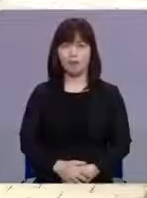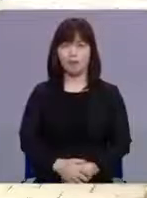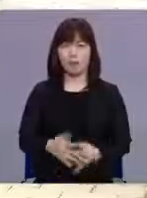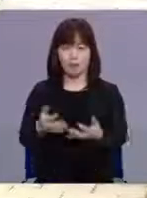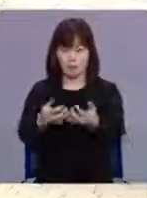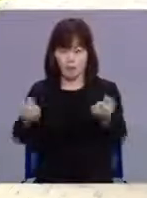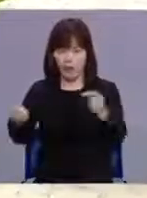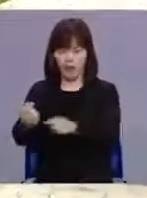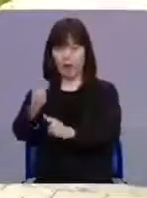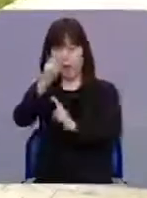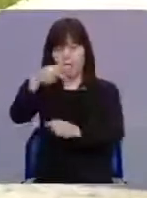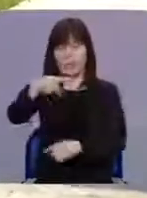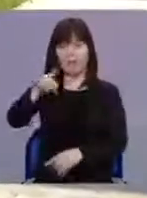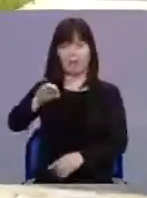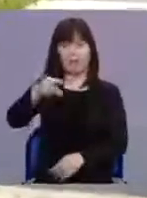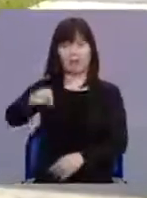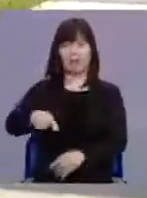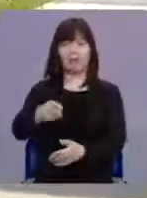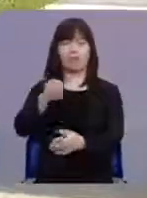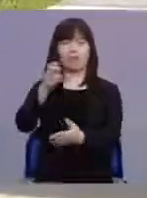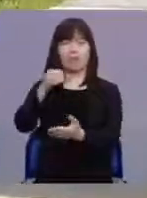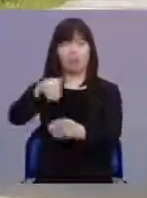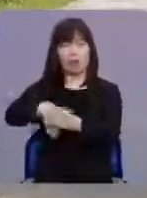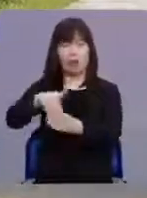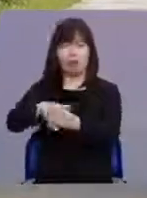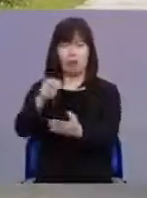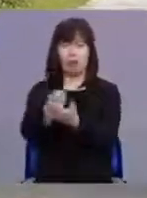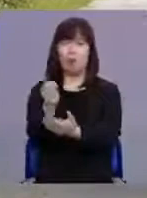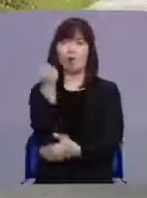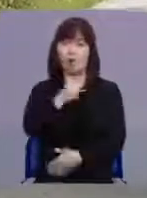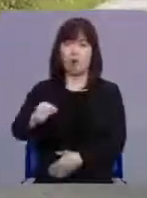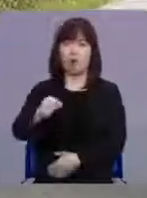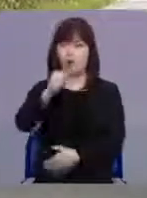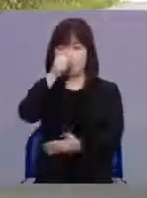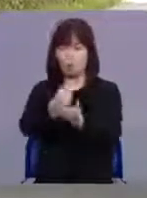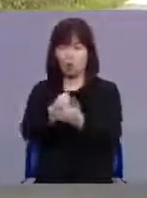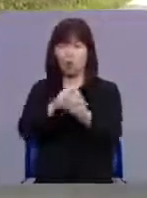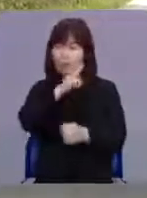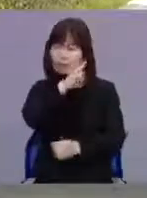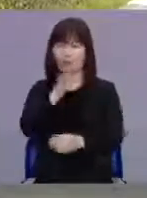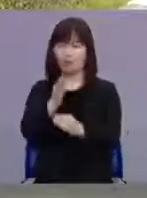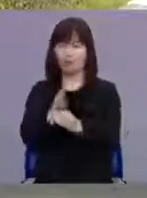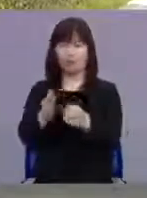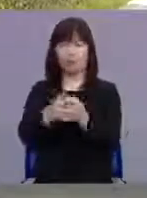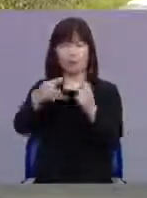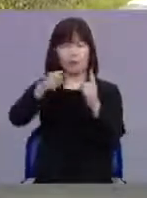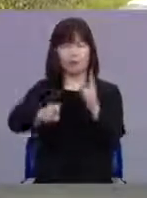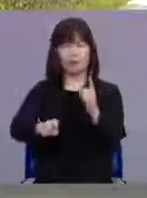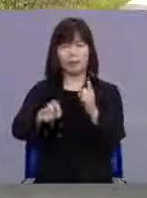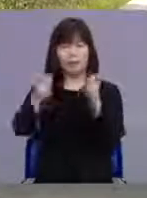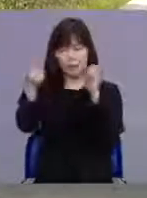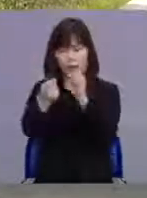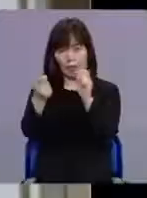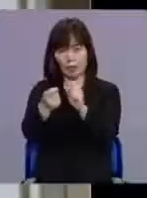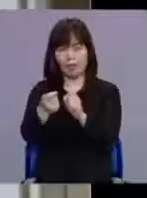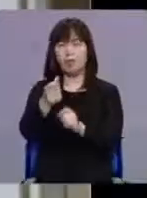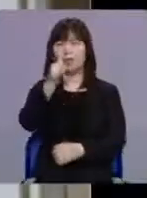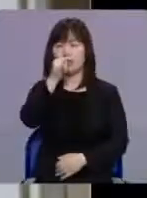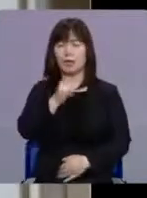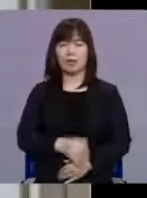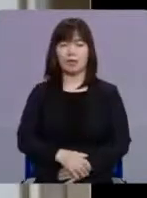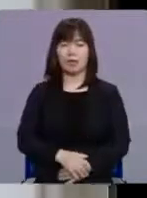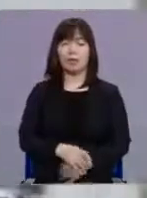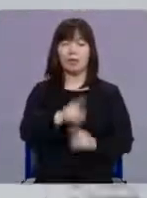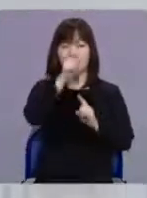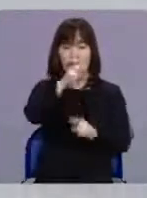별도로 이상직 의원은 공직선거법 위반 혐의도 받고 있는데 현재 1심 재판은 막바지에 접어들었습니다 이